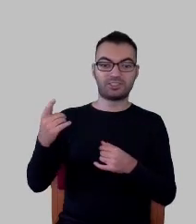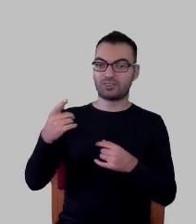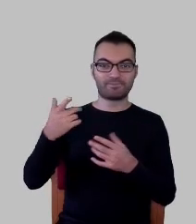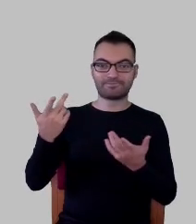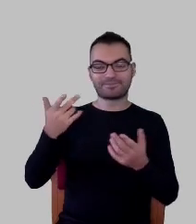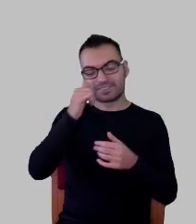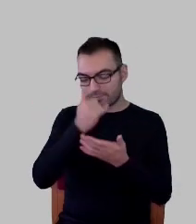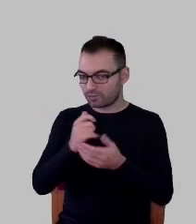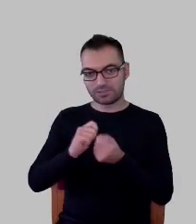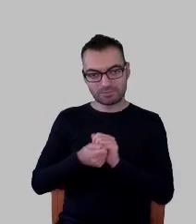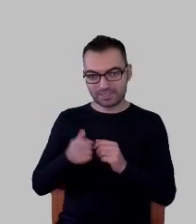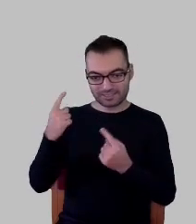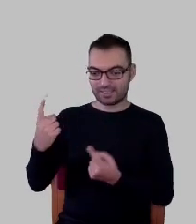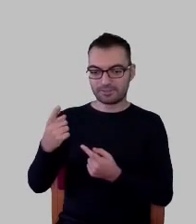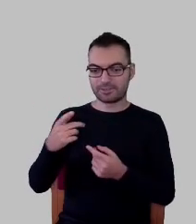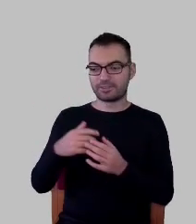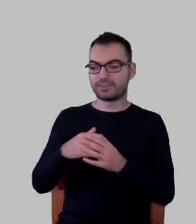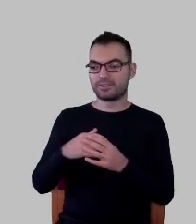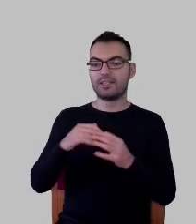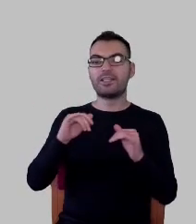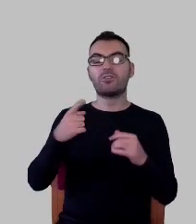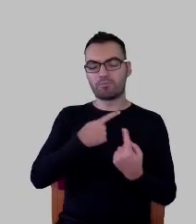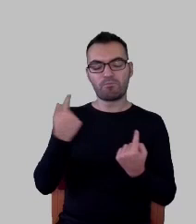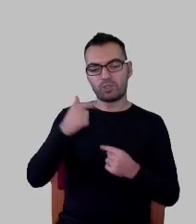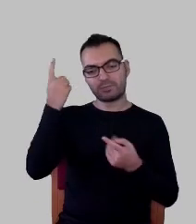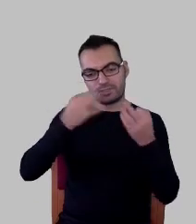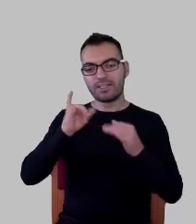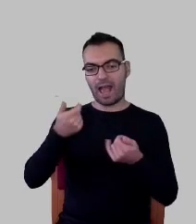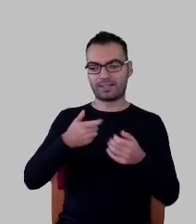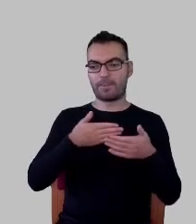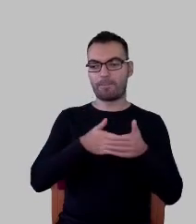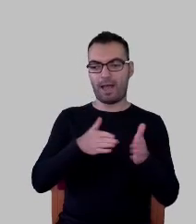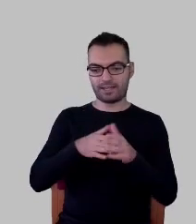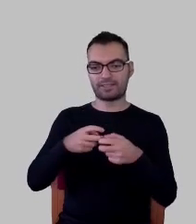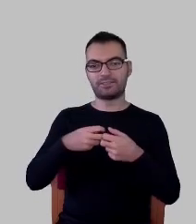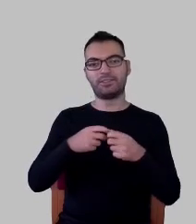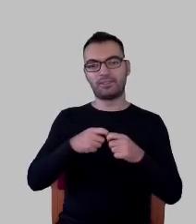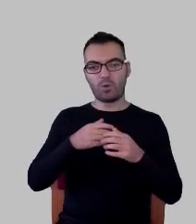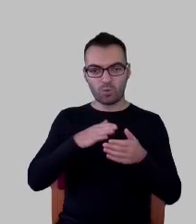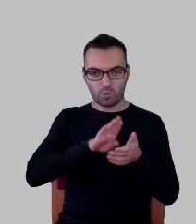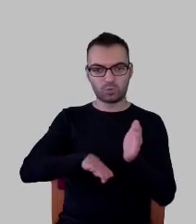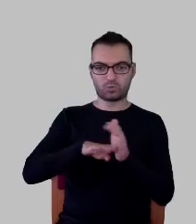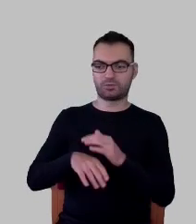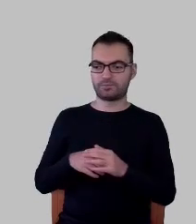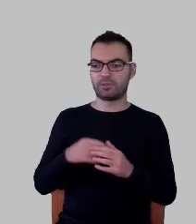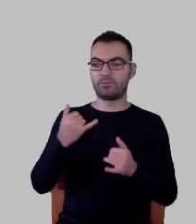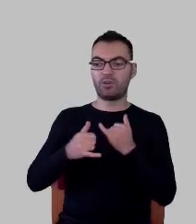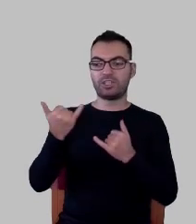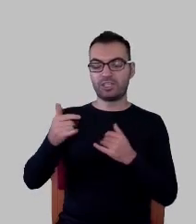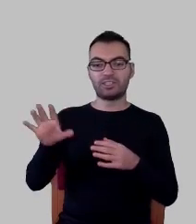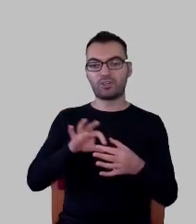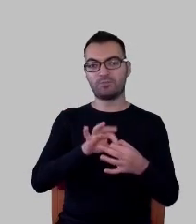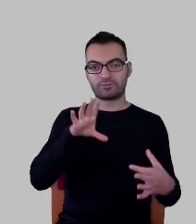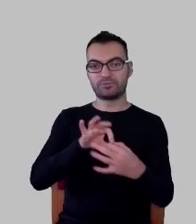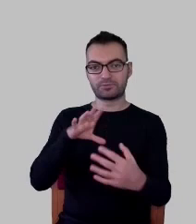jak zmienić tą sytuację, jak usunąć te bariery. Bo dla dziecka każde wyłączenie z zespołu rówieśniczego jest